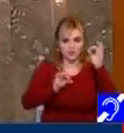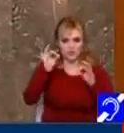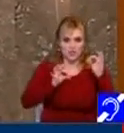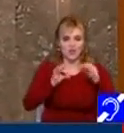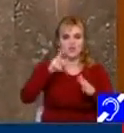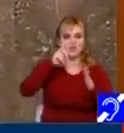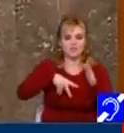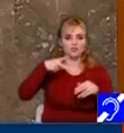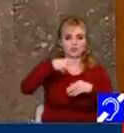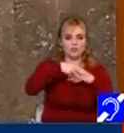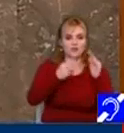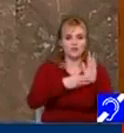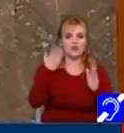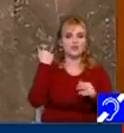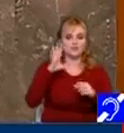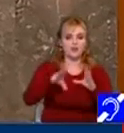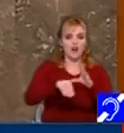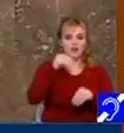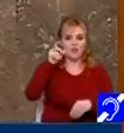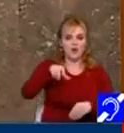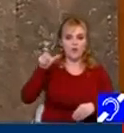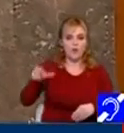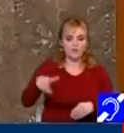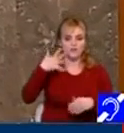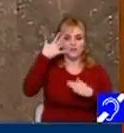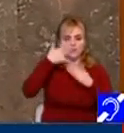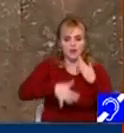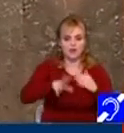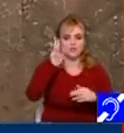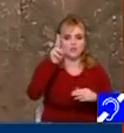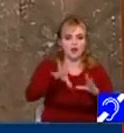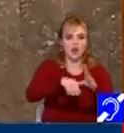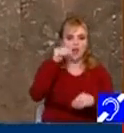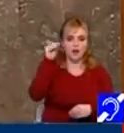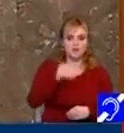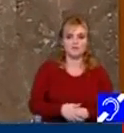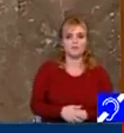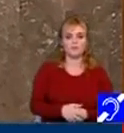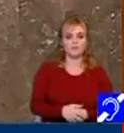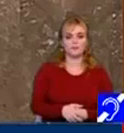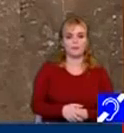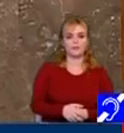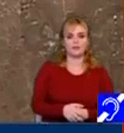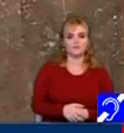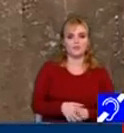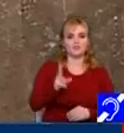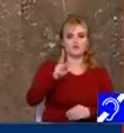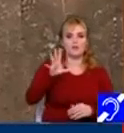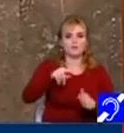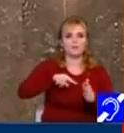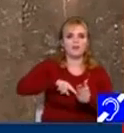2018, atunci când vom avea alegerile, cetățenii să fie conștienți și să nu fie, să zic,